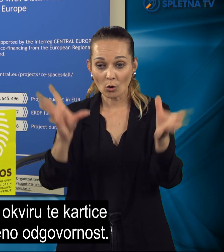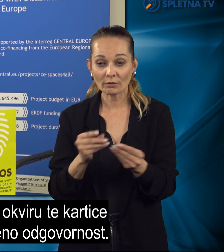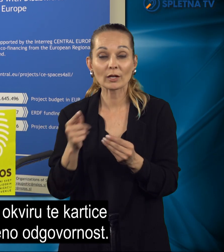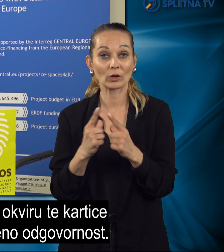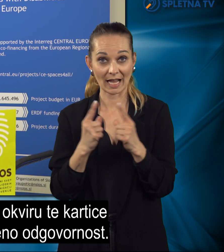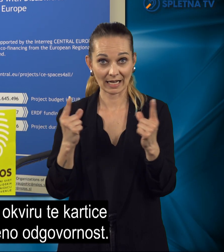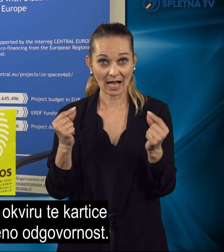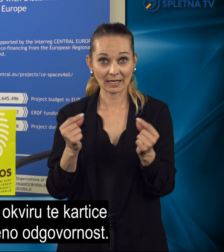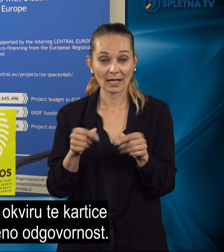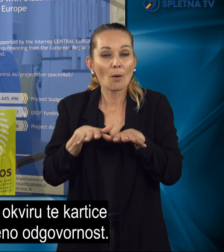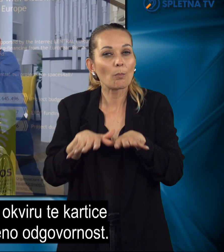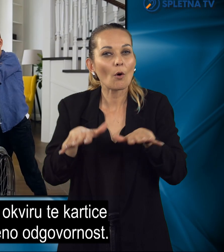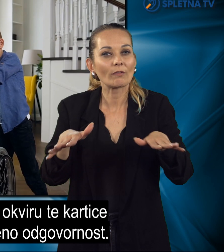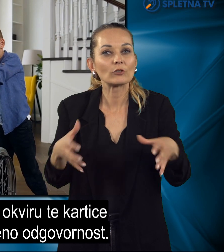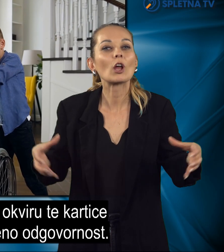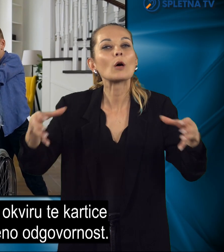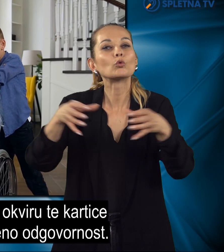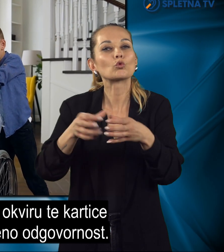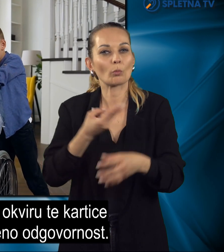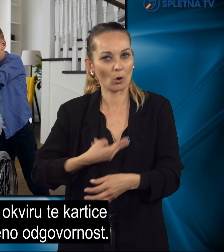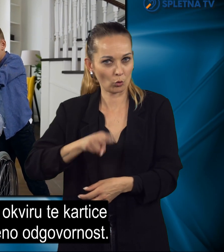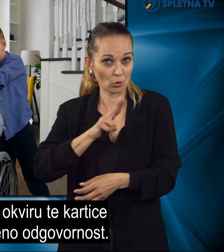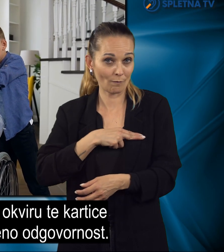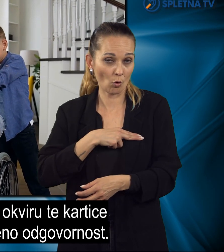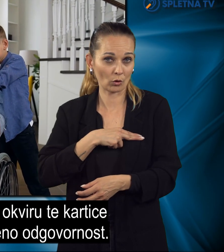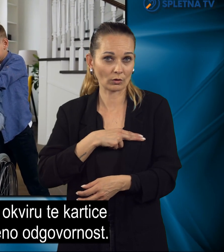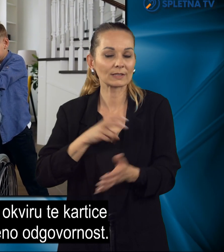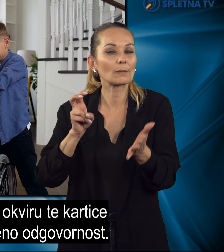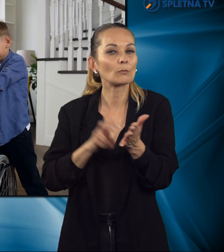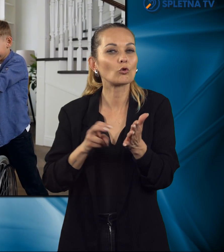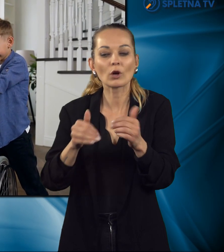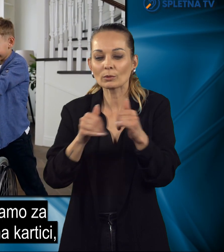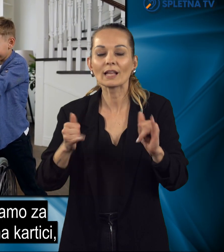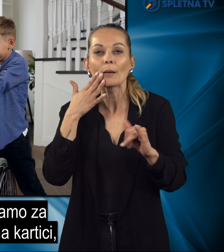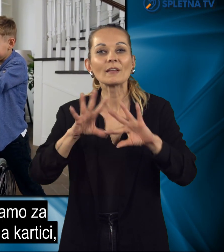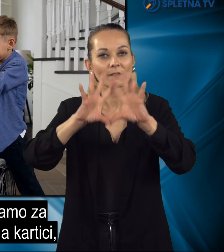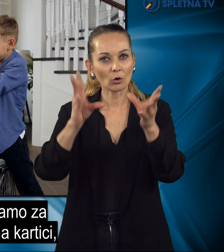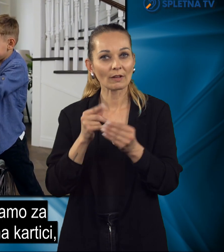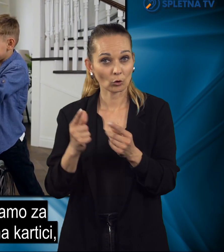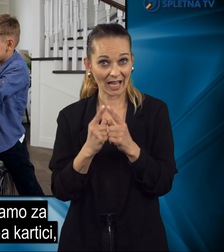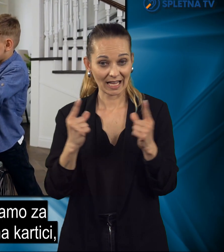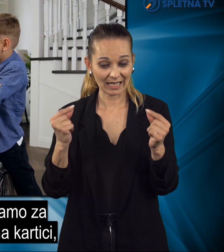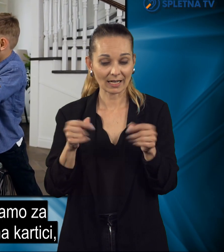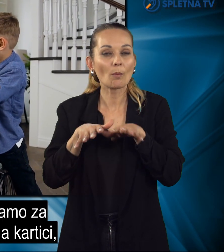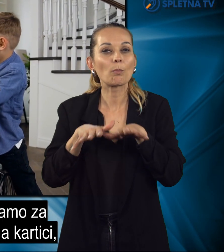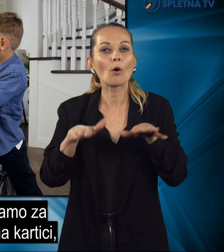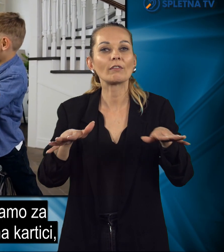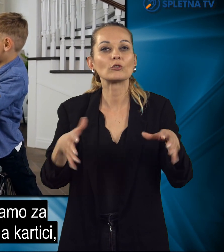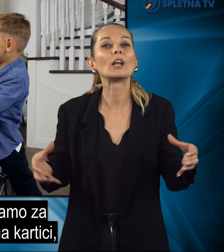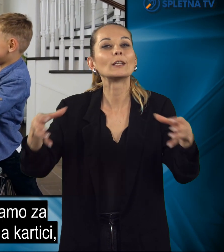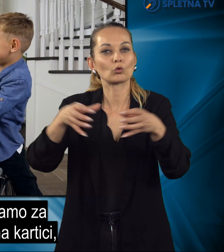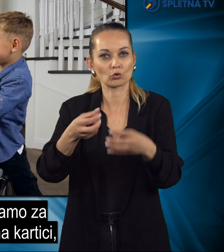Predvsem pa, da bi v okviru te kartice povečali neko družbeno odgovornost, ne. Predvsem pa, da bi v okviru